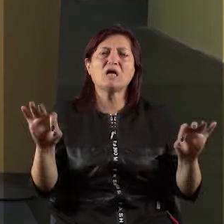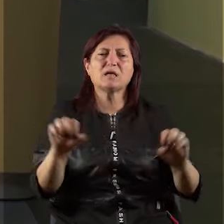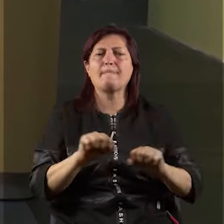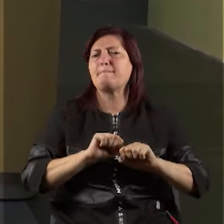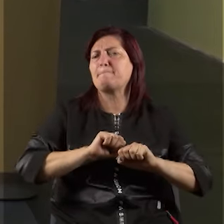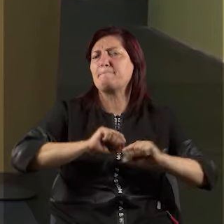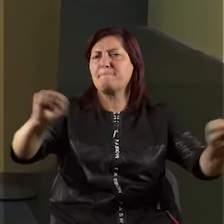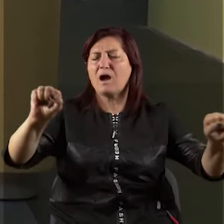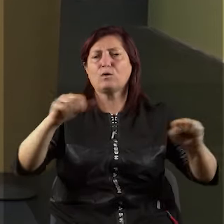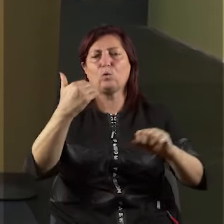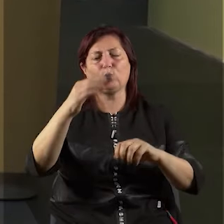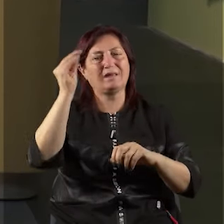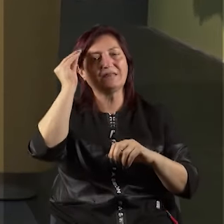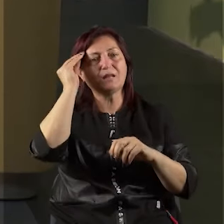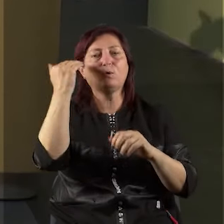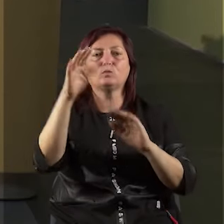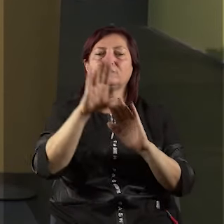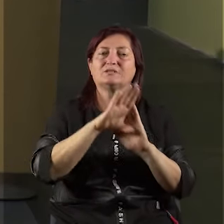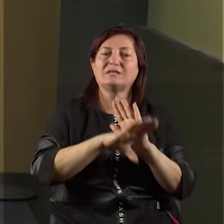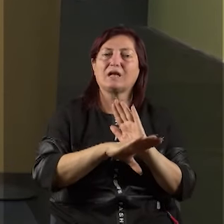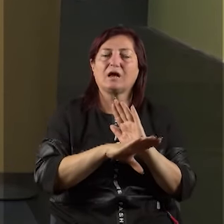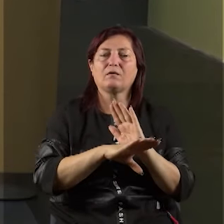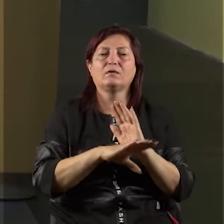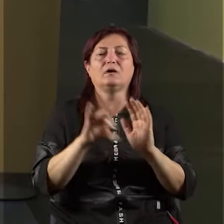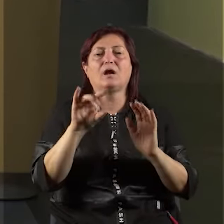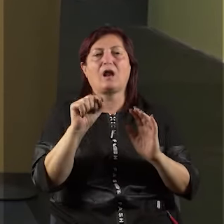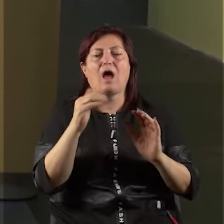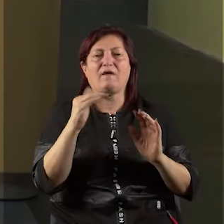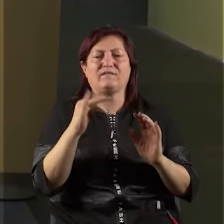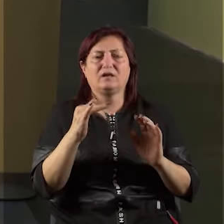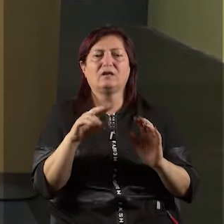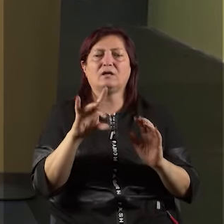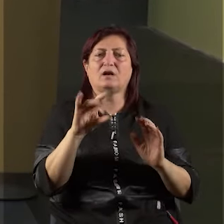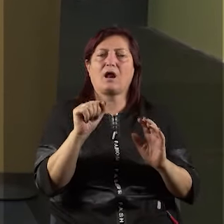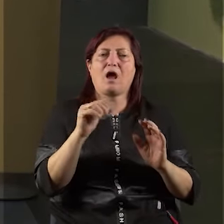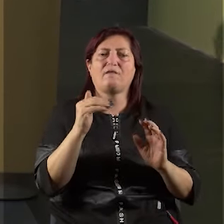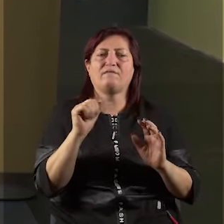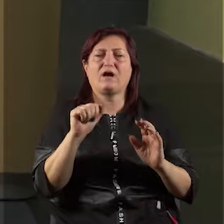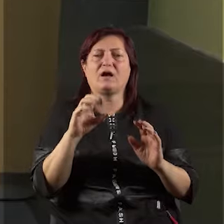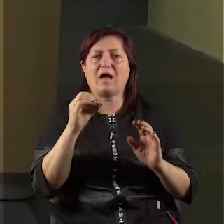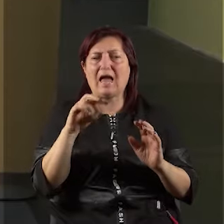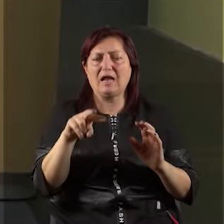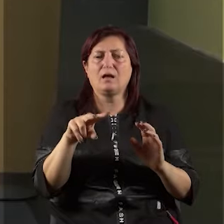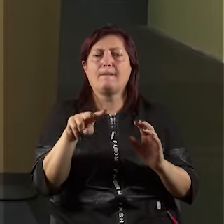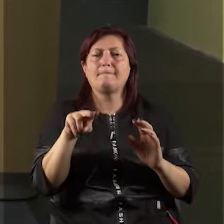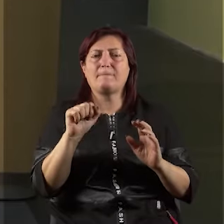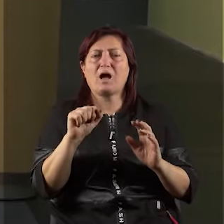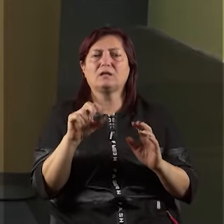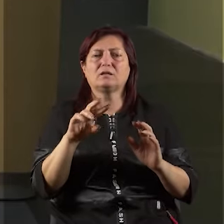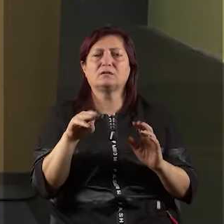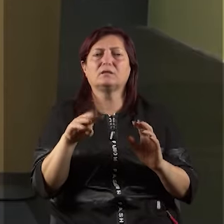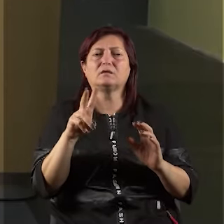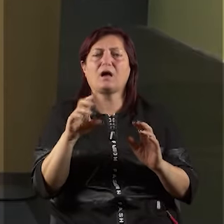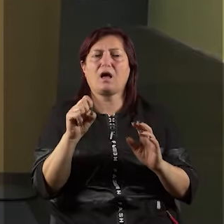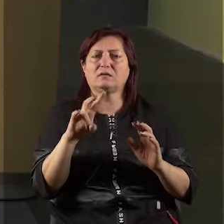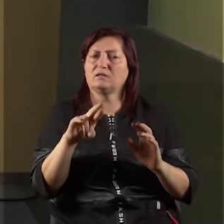բորբոքելու նպատակով այդպես ծրագրային վեպեր է գրում Ռաֆին, Ռաֆայել Պատկանյան, Միքայել Նալբանդյանը, ազատության է կոչում, եւ այսինքն կա